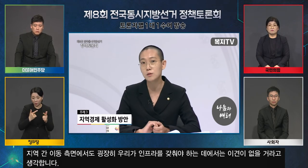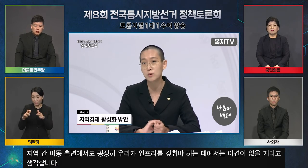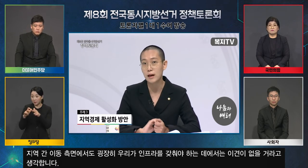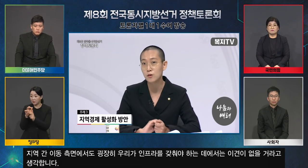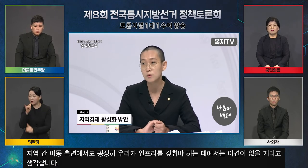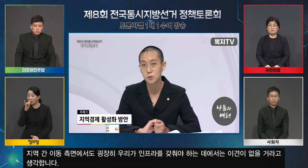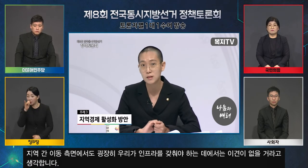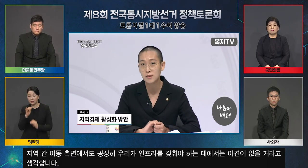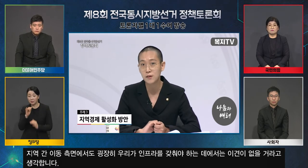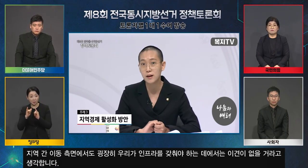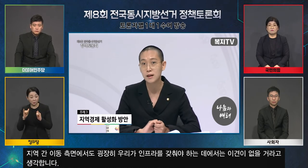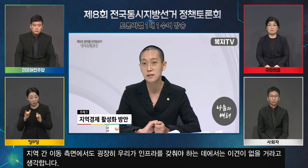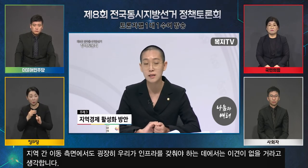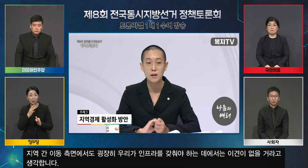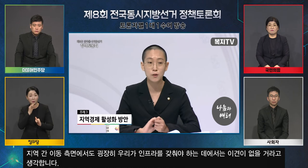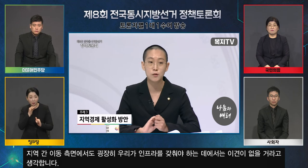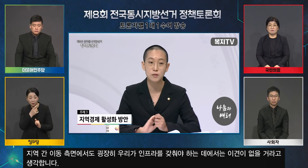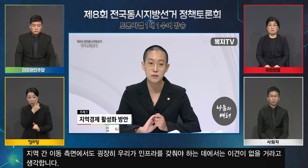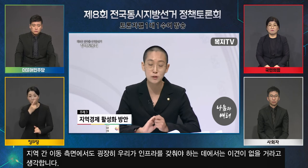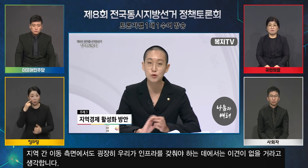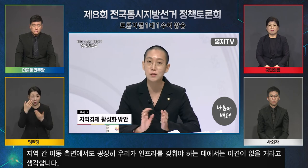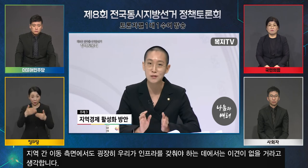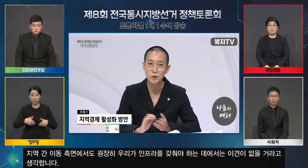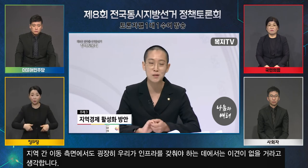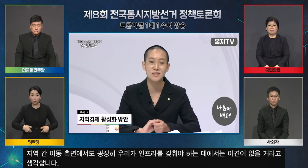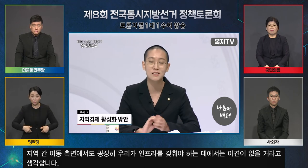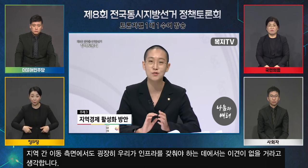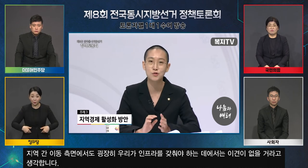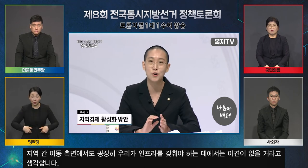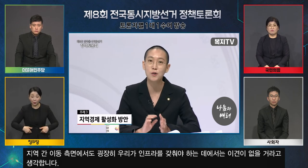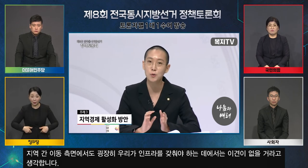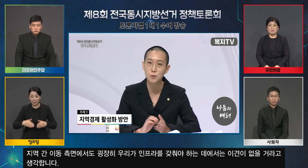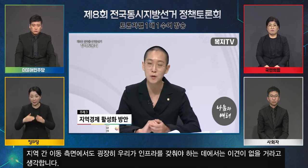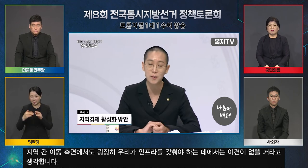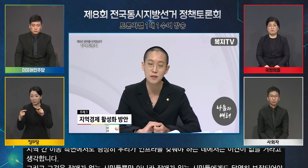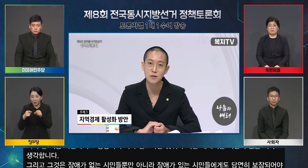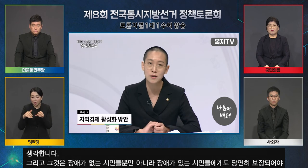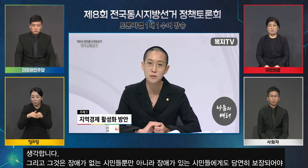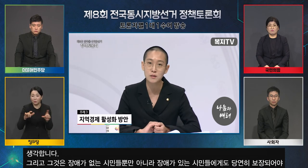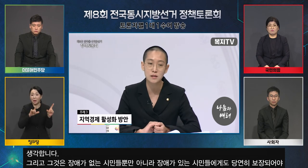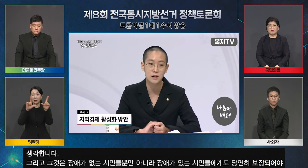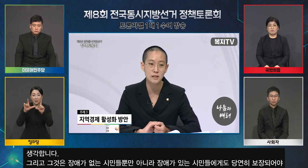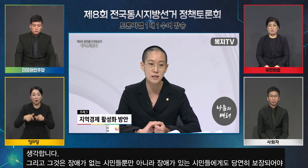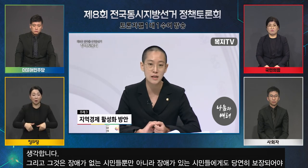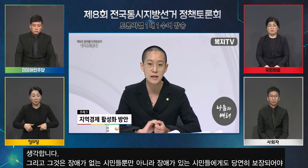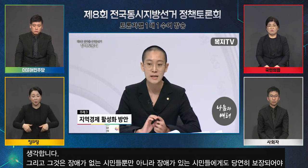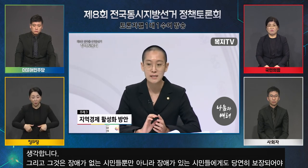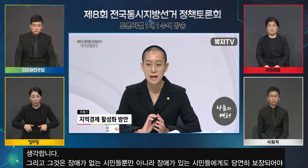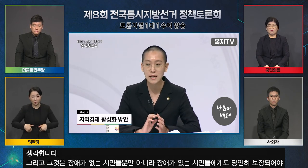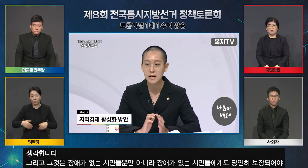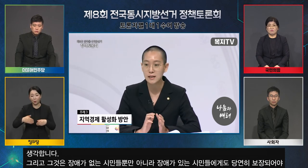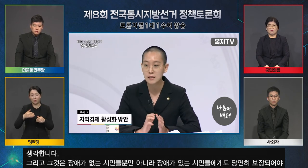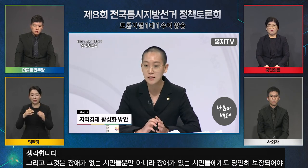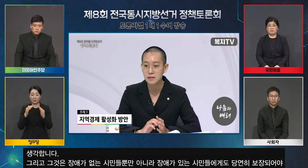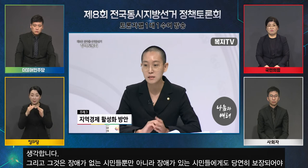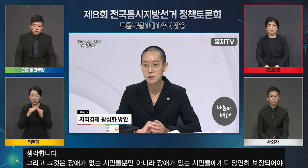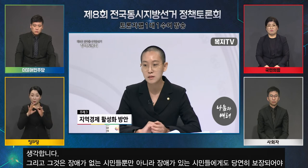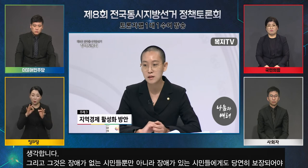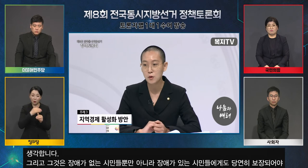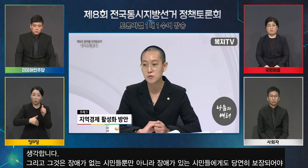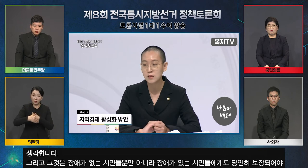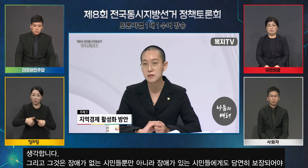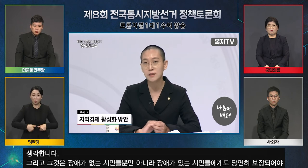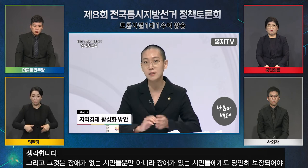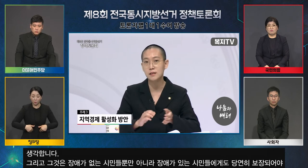시민들에게도 당연히 보장되어야 하는 어떤 직주 근접 내지는 주거 교통의 환경이라고 생각하는데 장애가 있는